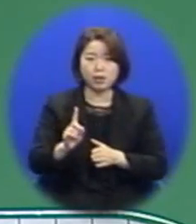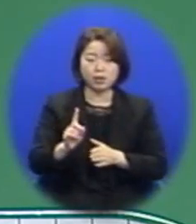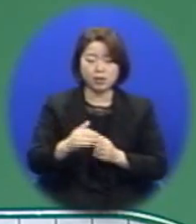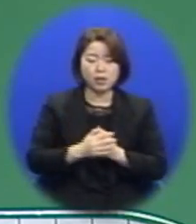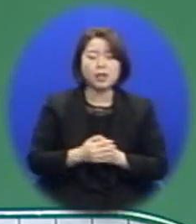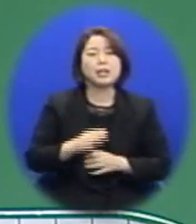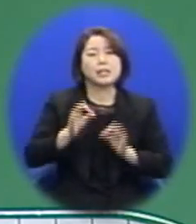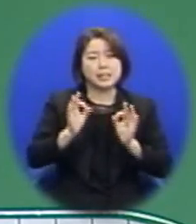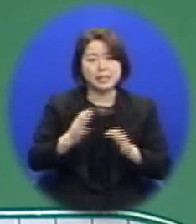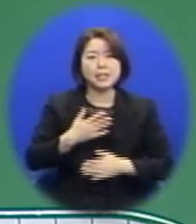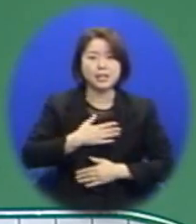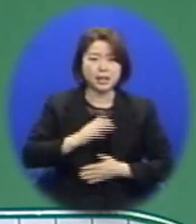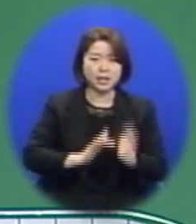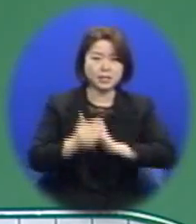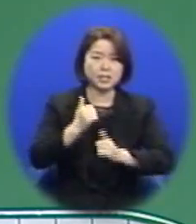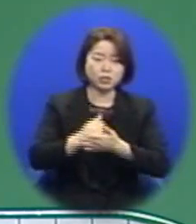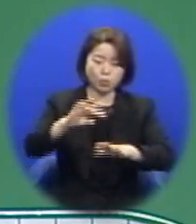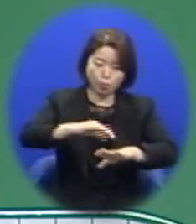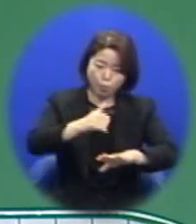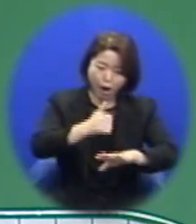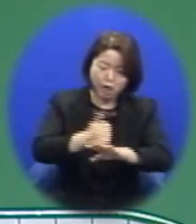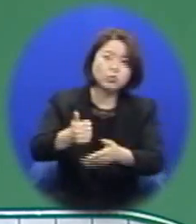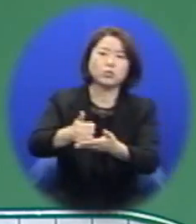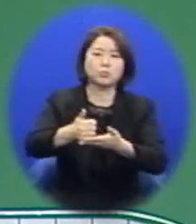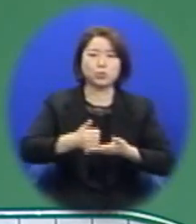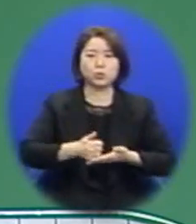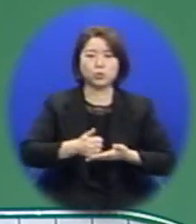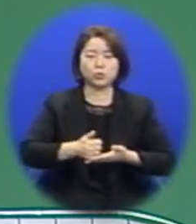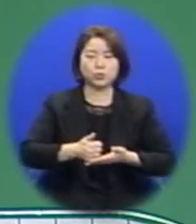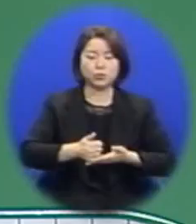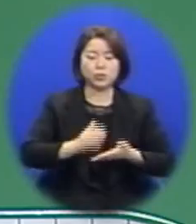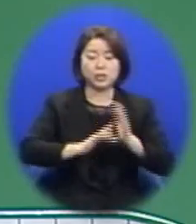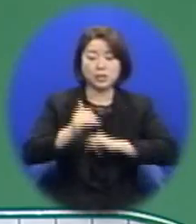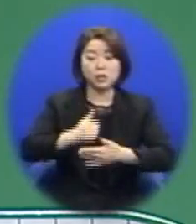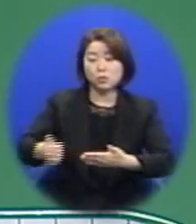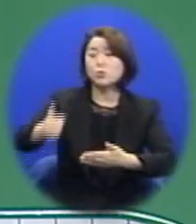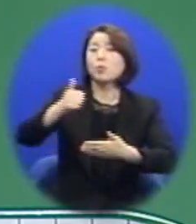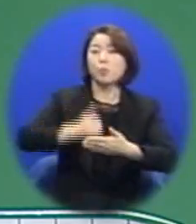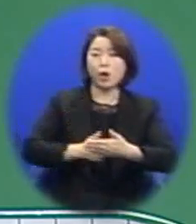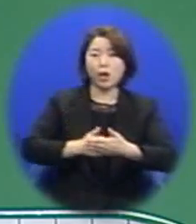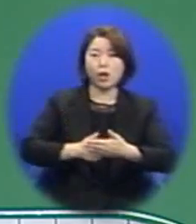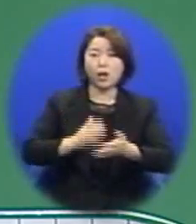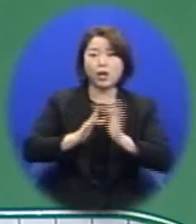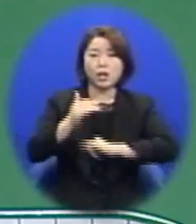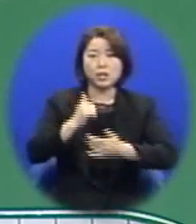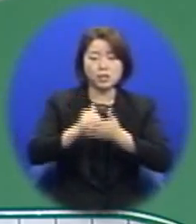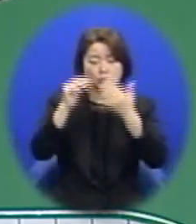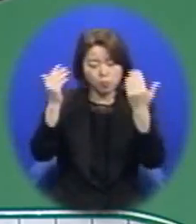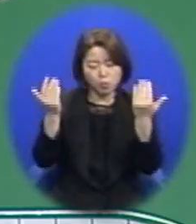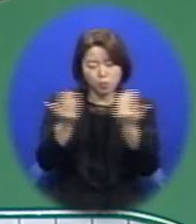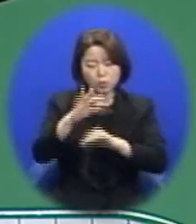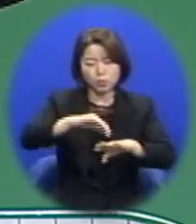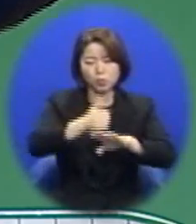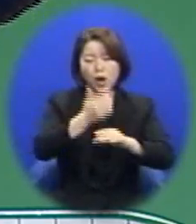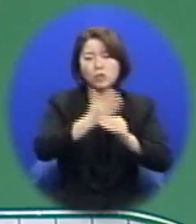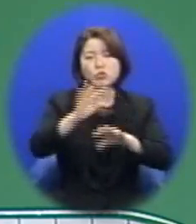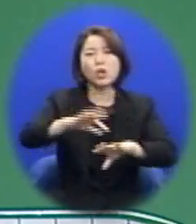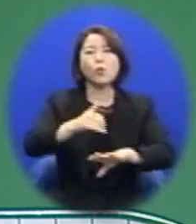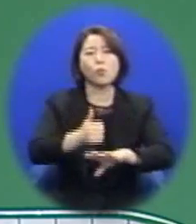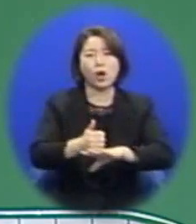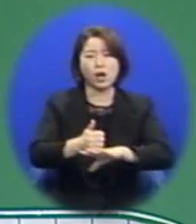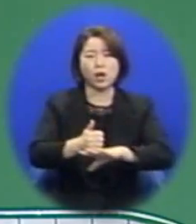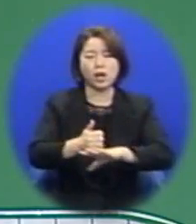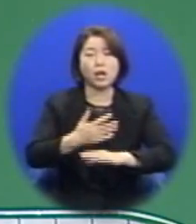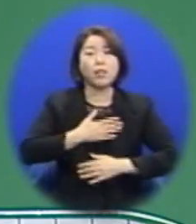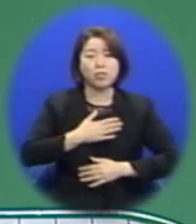모시고 살겠습니다. 내가 예수님을 영접했으니, 예수님은 나의 주 만왕의 왕이시니, 내게는